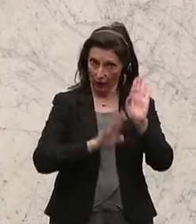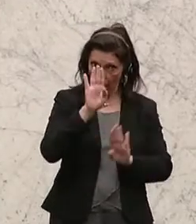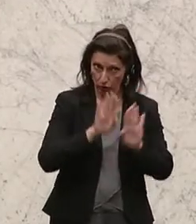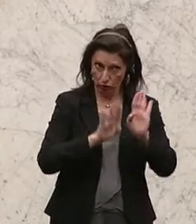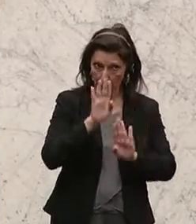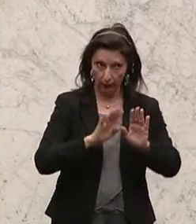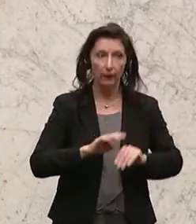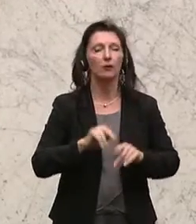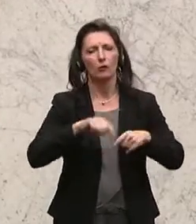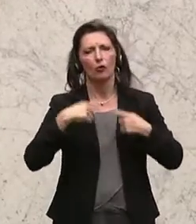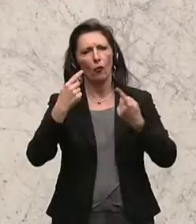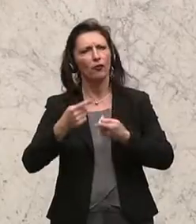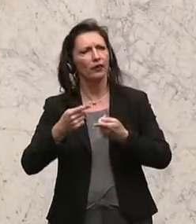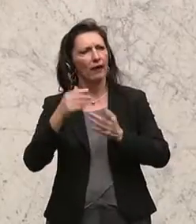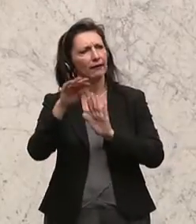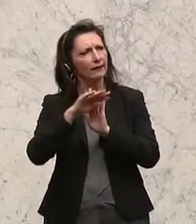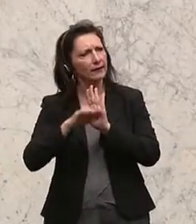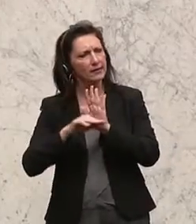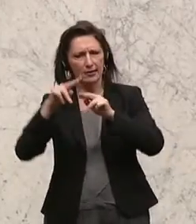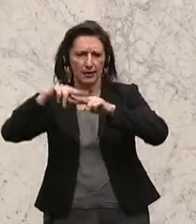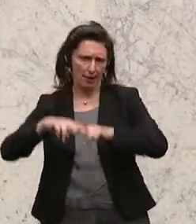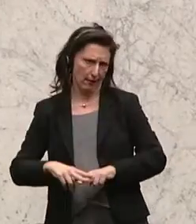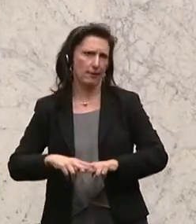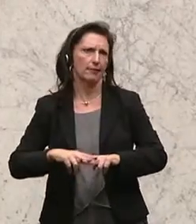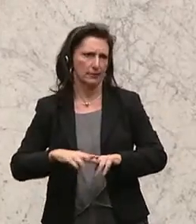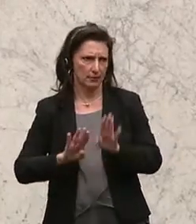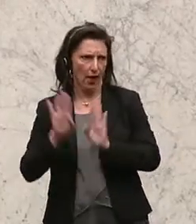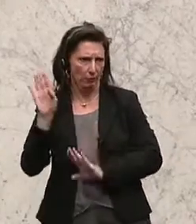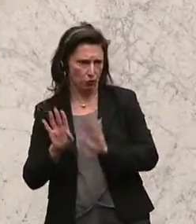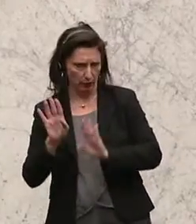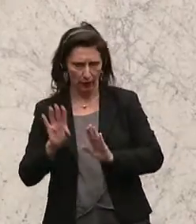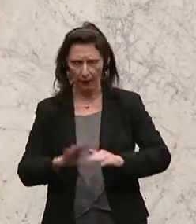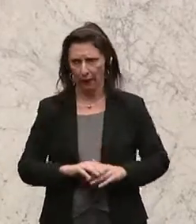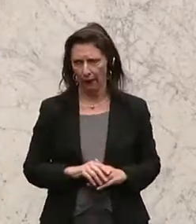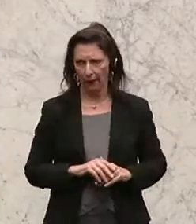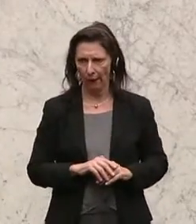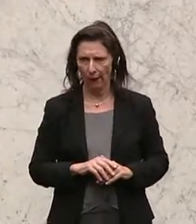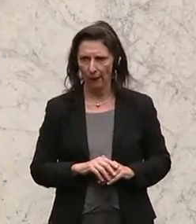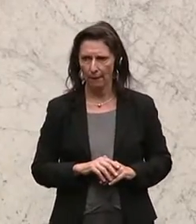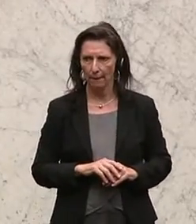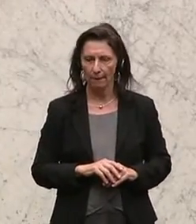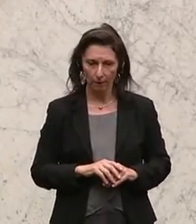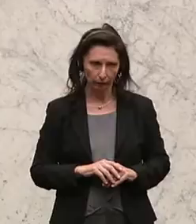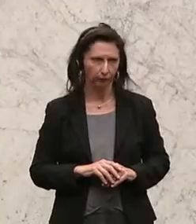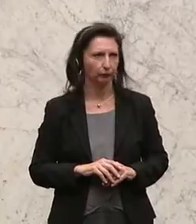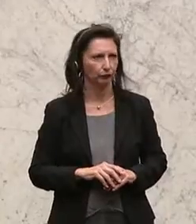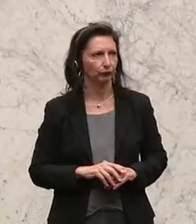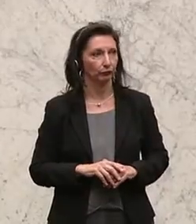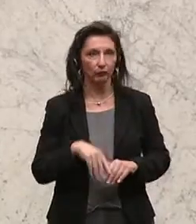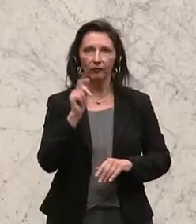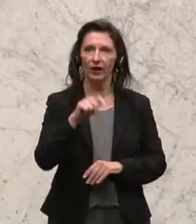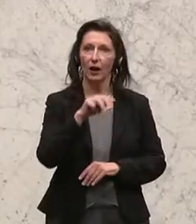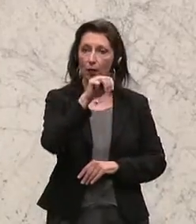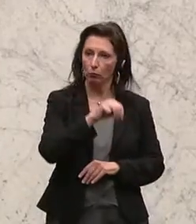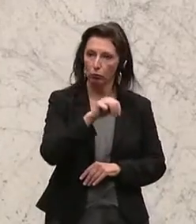betroffenen Teile und schließlich über die restlichen noch nicht abgestimmten Teile des Gesetzentwurfs abstimmen lassen. Die Abgeordneten Muchitsch,